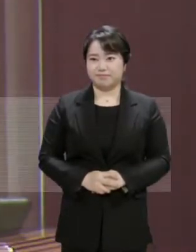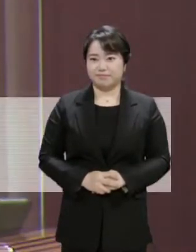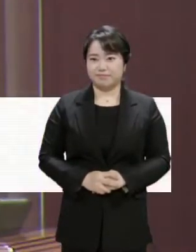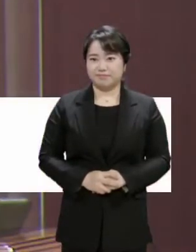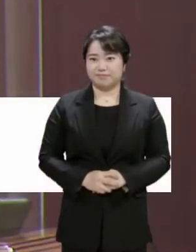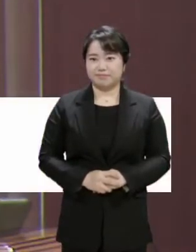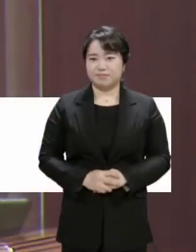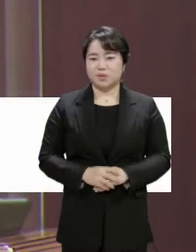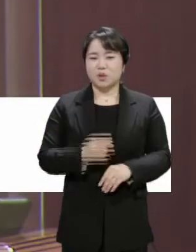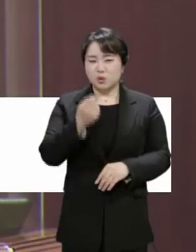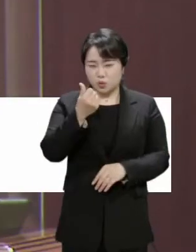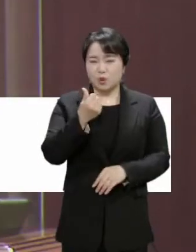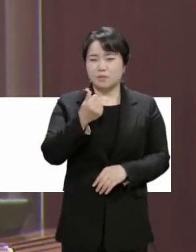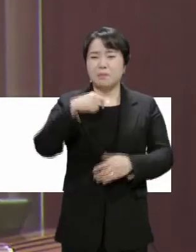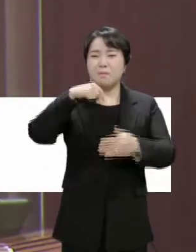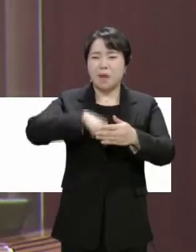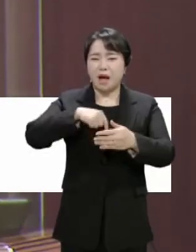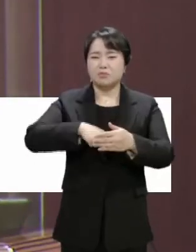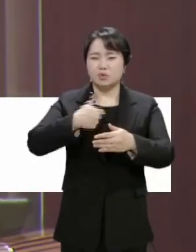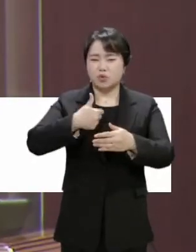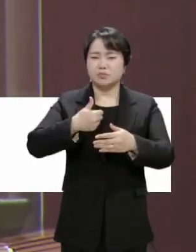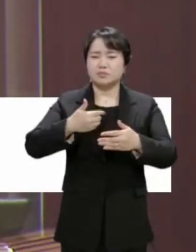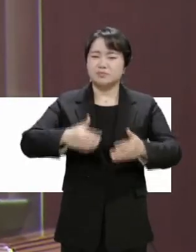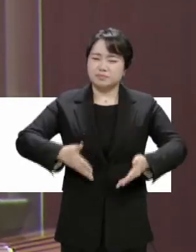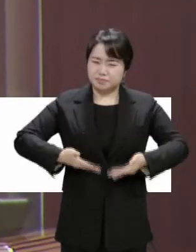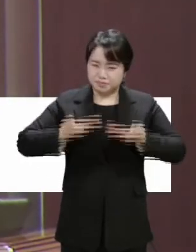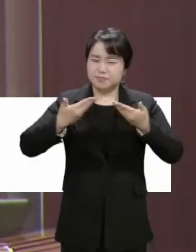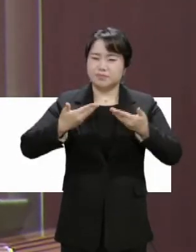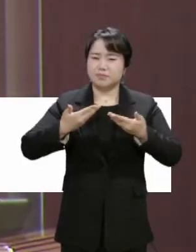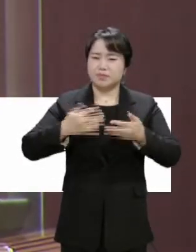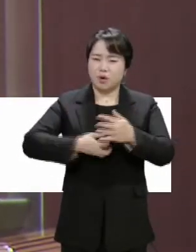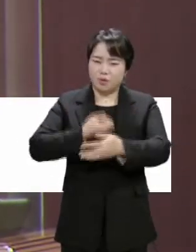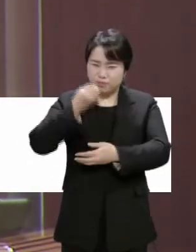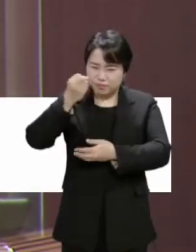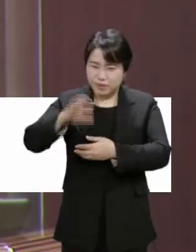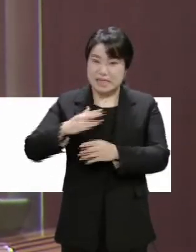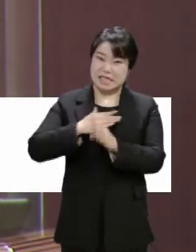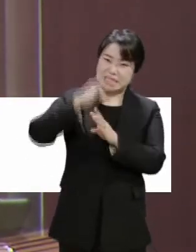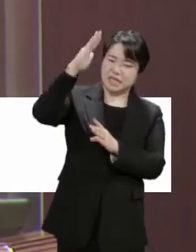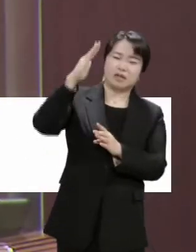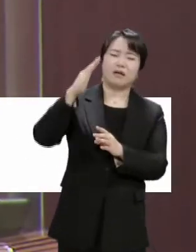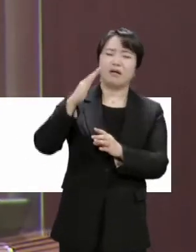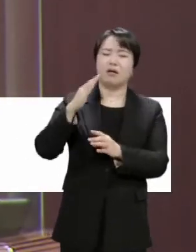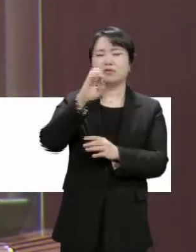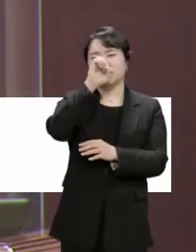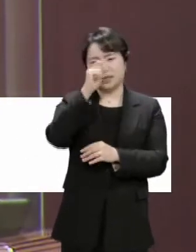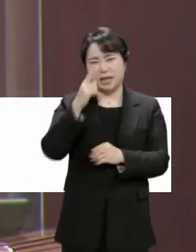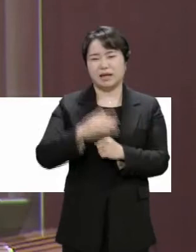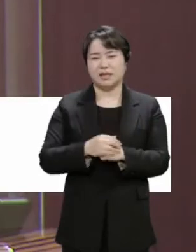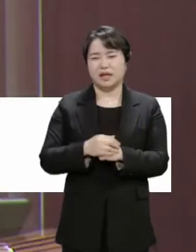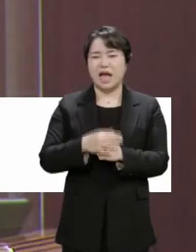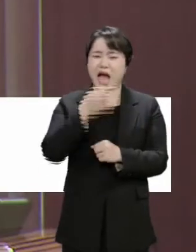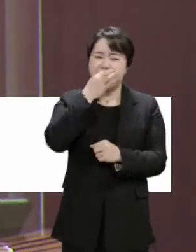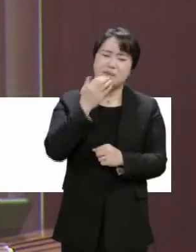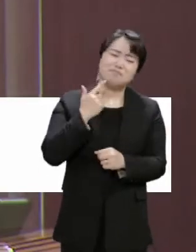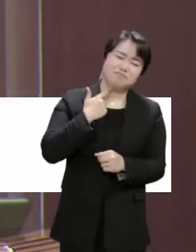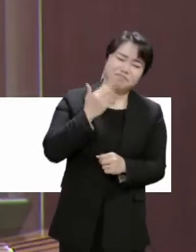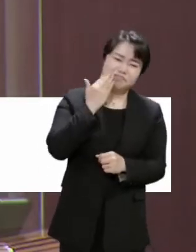우리가 조금 다 좀 내려놓고 마음을 과도 불급입니다. 좀 욕심내지